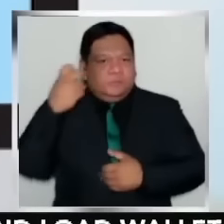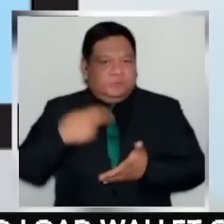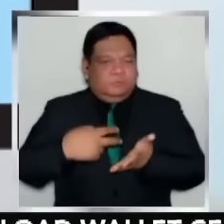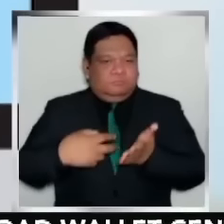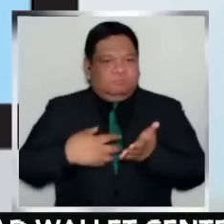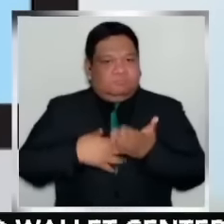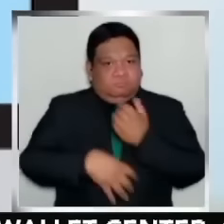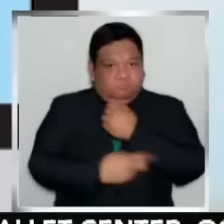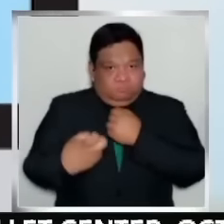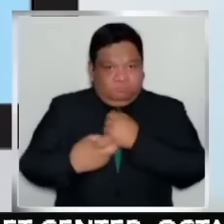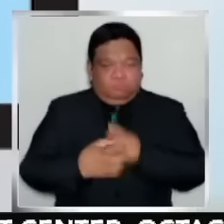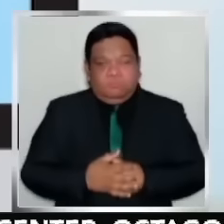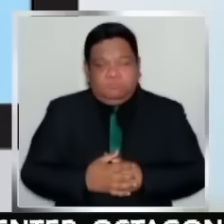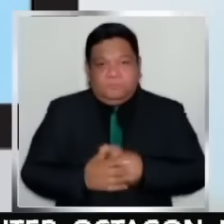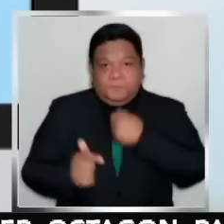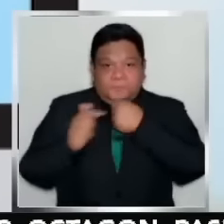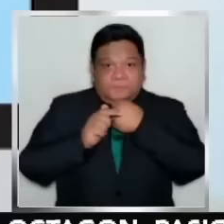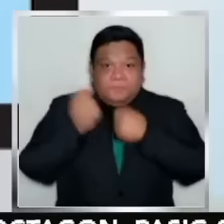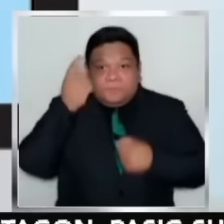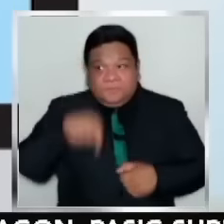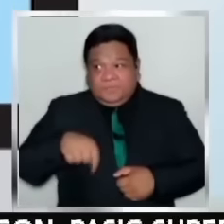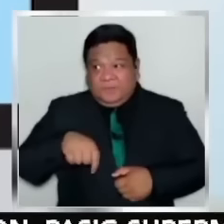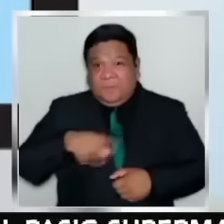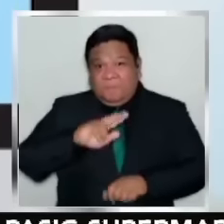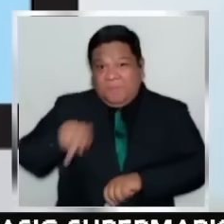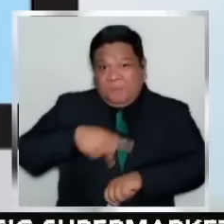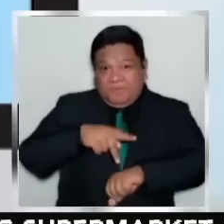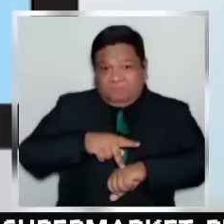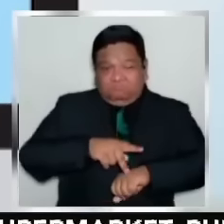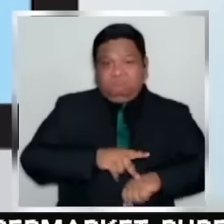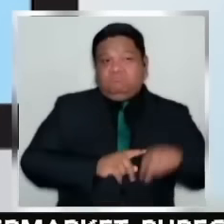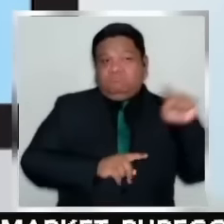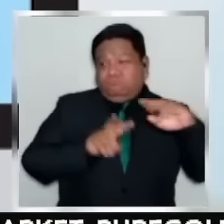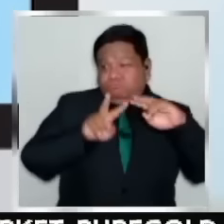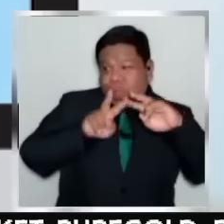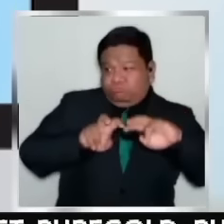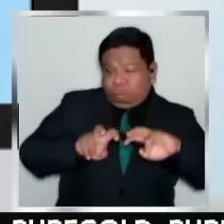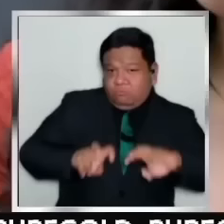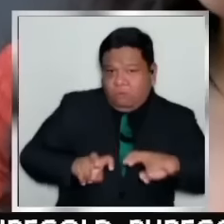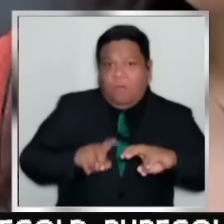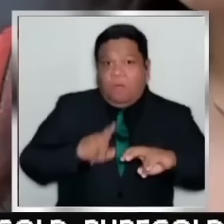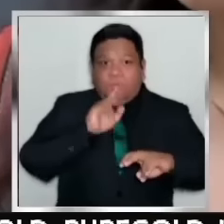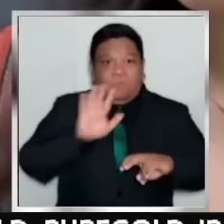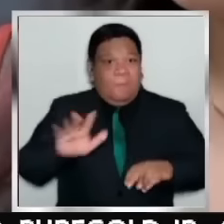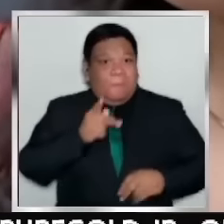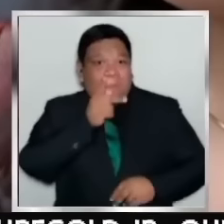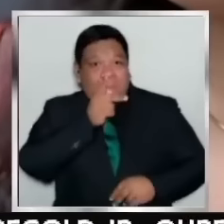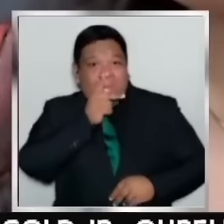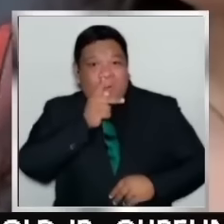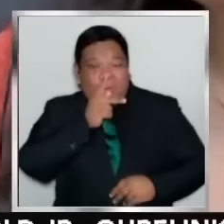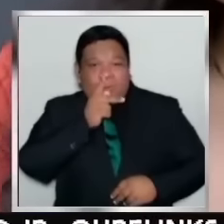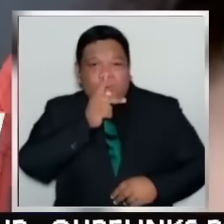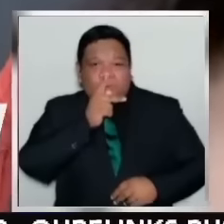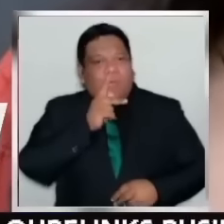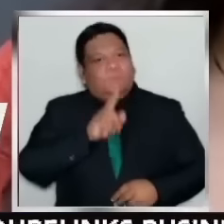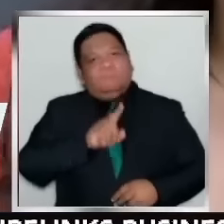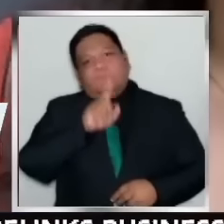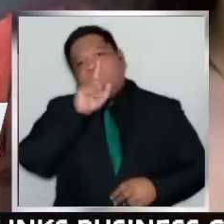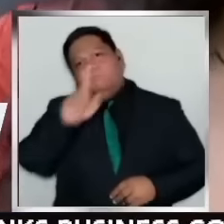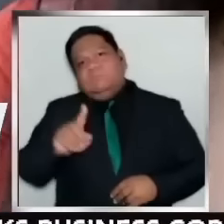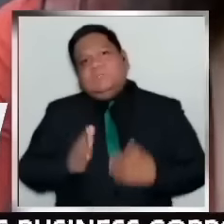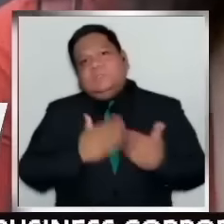sa Pilipinas, base sa pag-aaral ng cybersecurity company na NORPAS. Maybe ganun yung una nilang tinatry, like